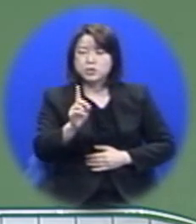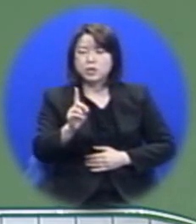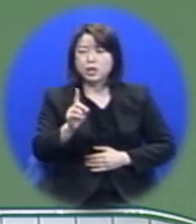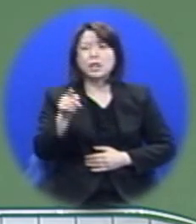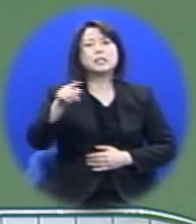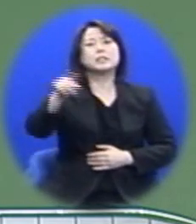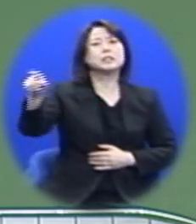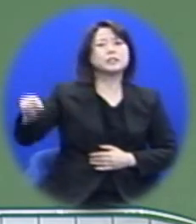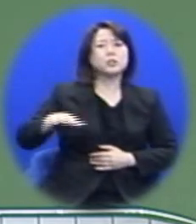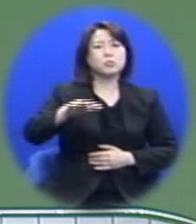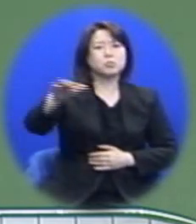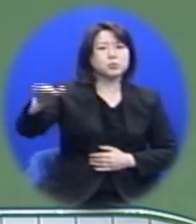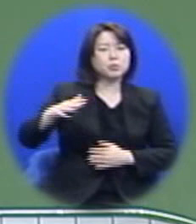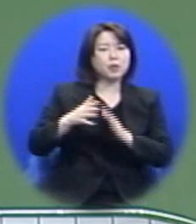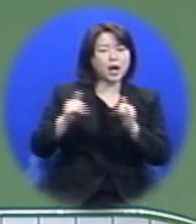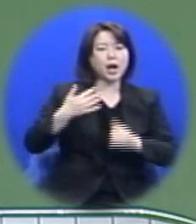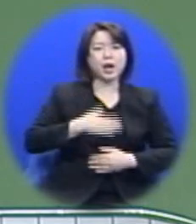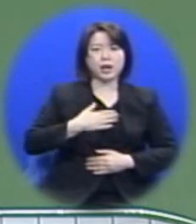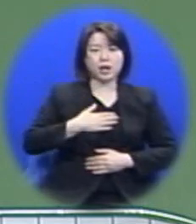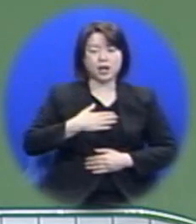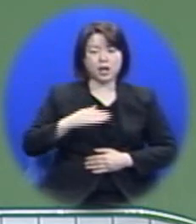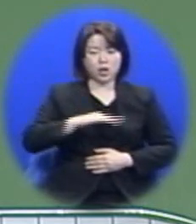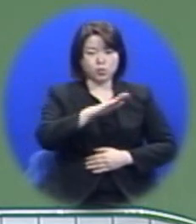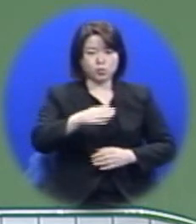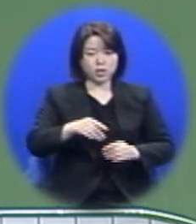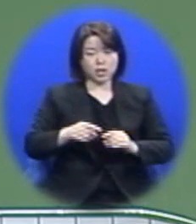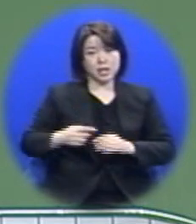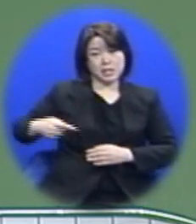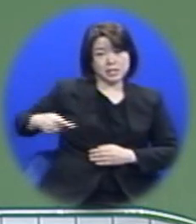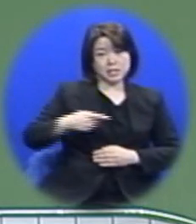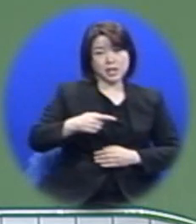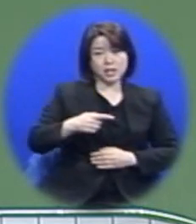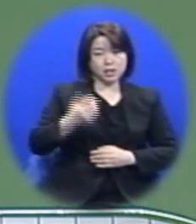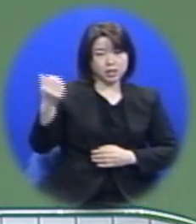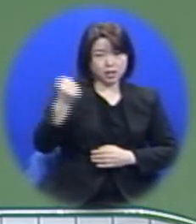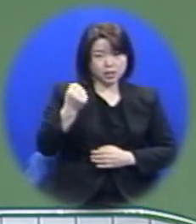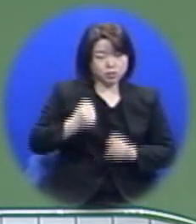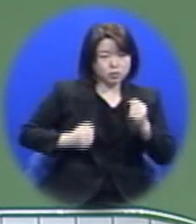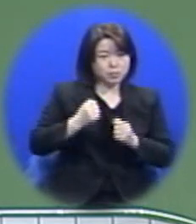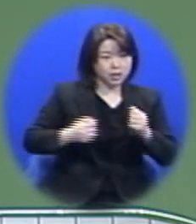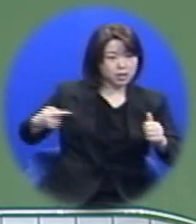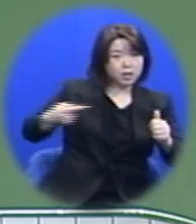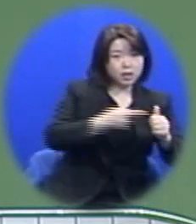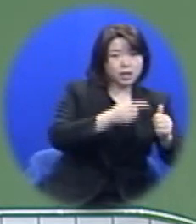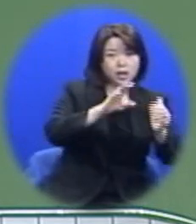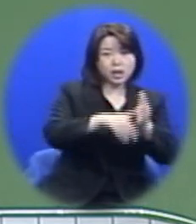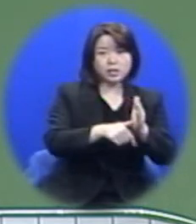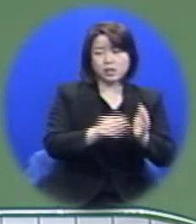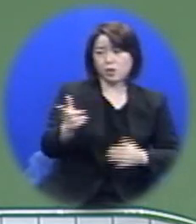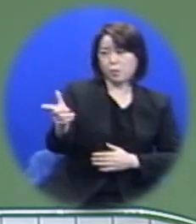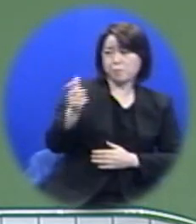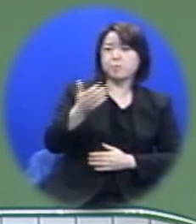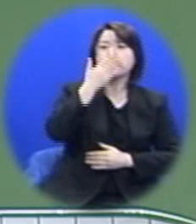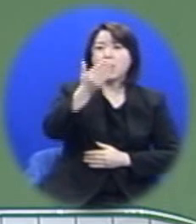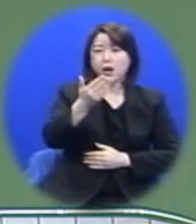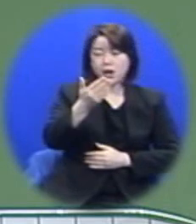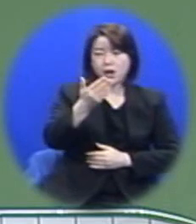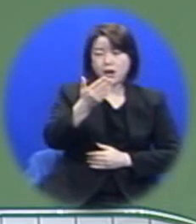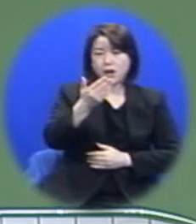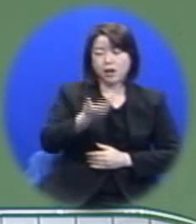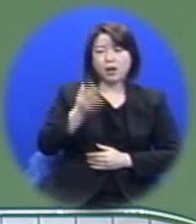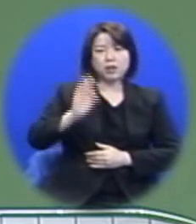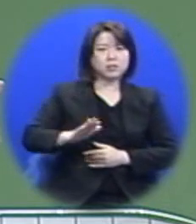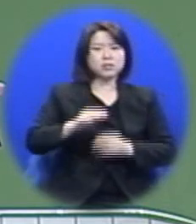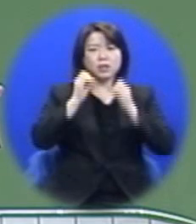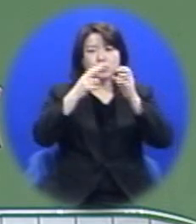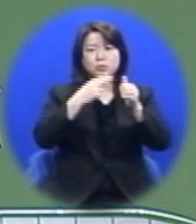압니다. 우리가 창을 들고 그들에게 달려갈 때 그들이 얼마든지 총을 쏠 수 있었던 거죠. 근데